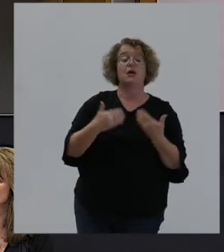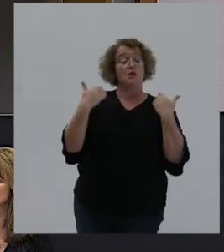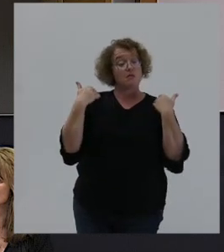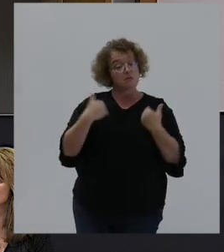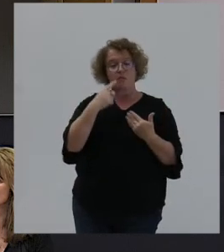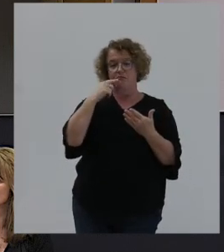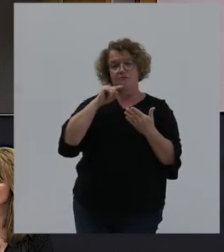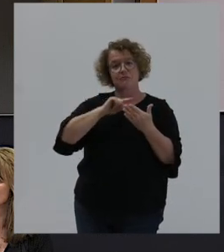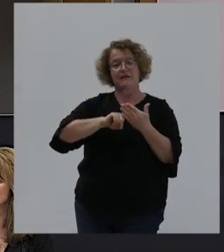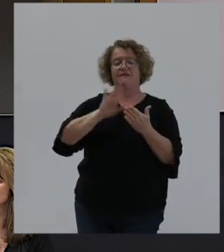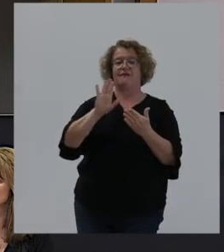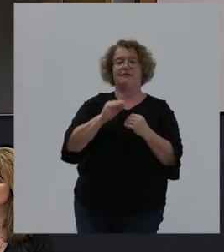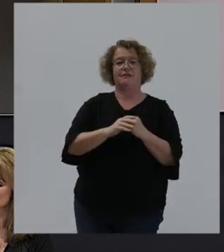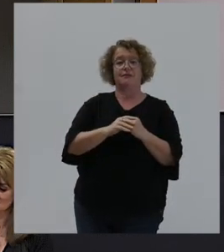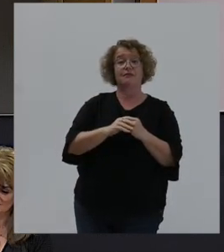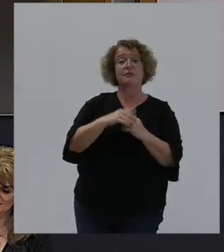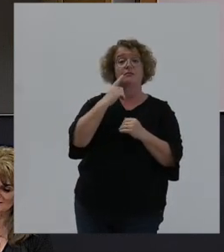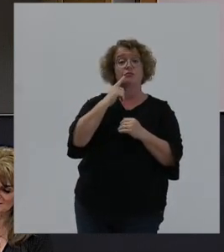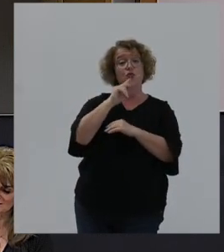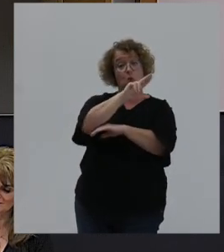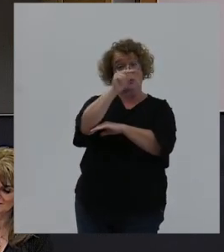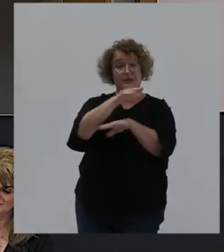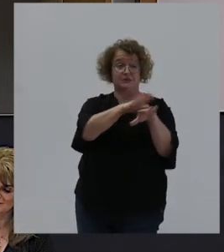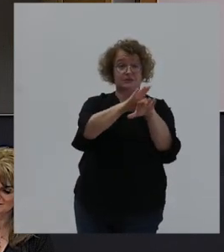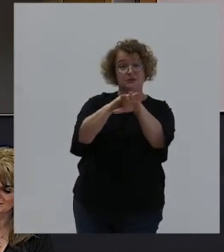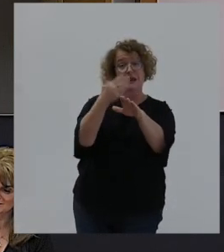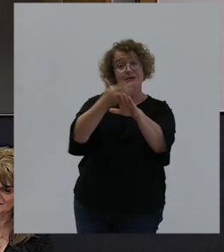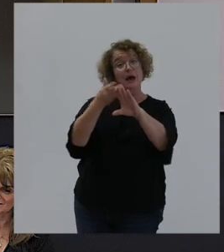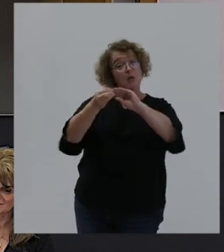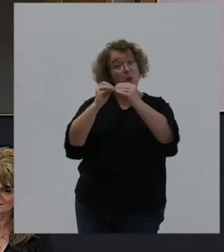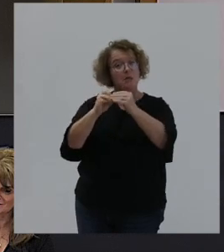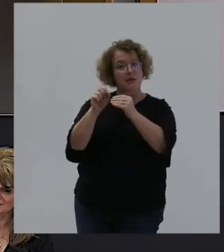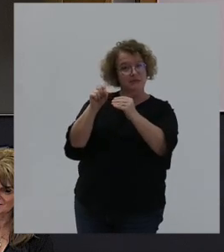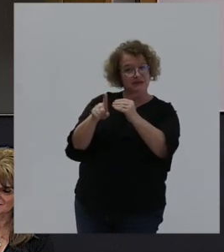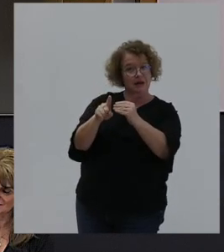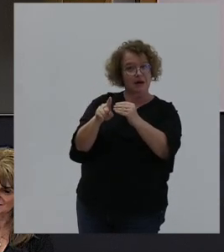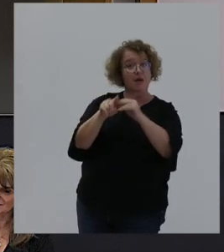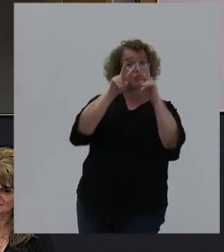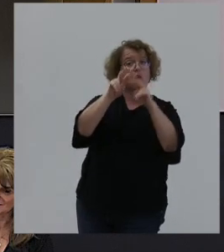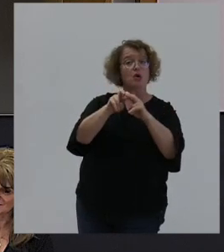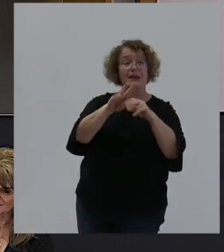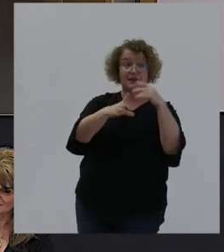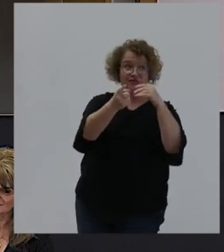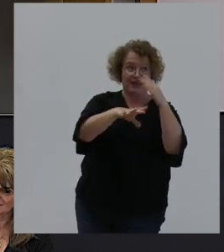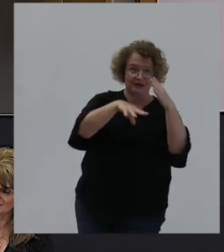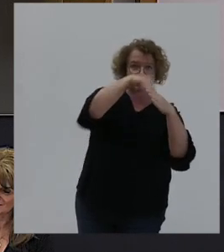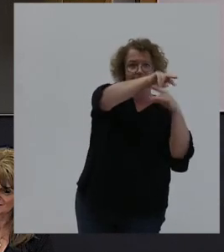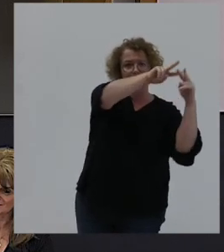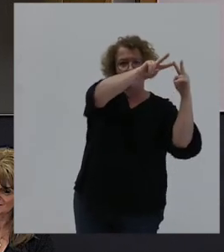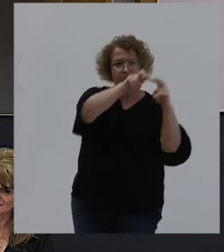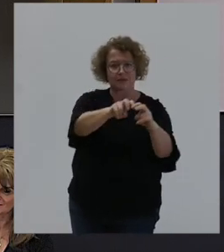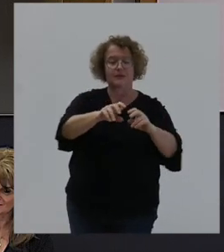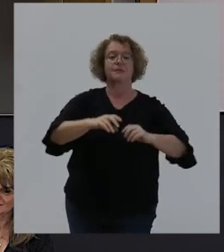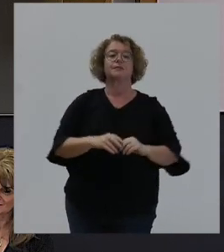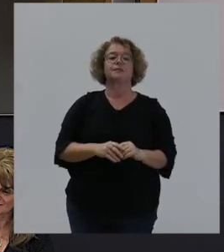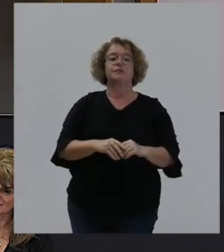je défends au niveau national une externalisation systématique de toutes ces affaires, des enquêtes, un dépaysement